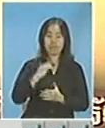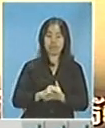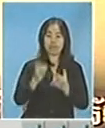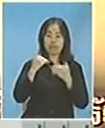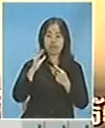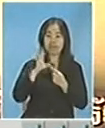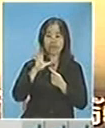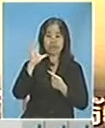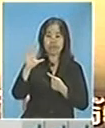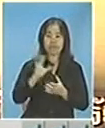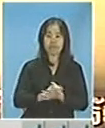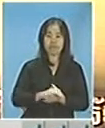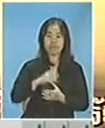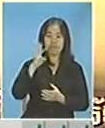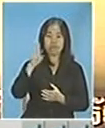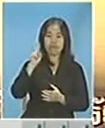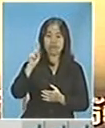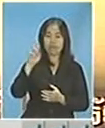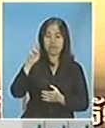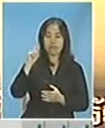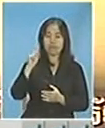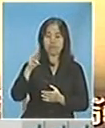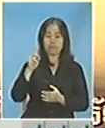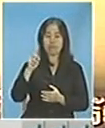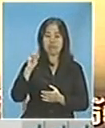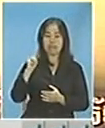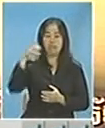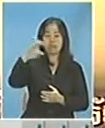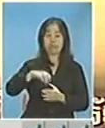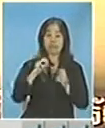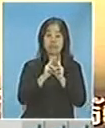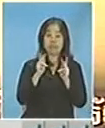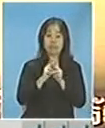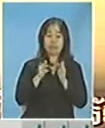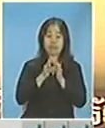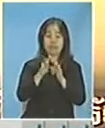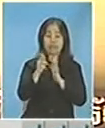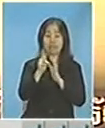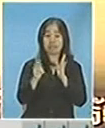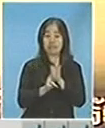านที่5นายพัชโรดมลิมปิสเถียรสำนักงานคณะกรรมการกฤษฎีกาค่ะ